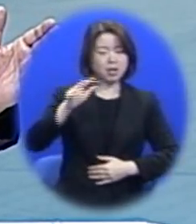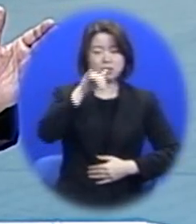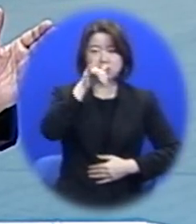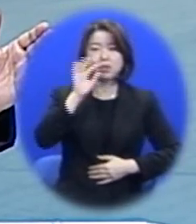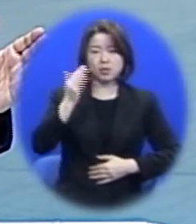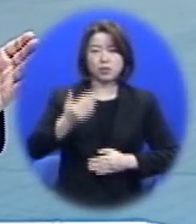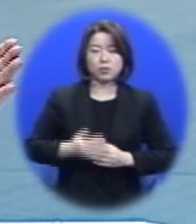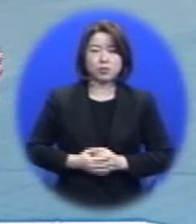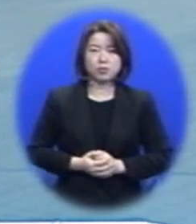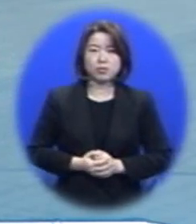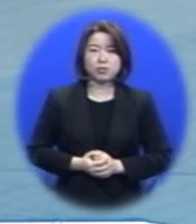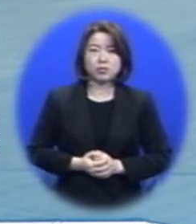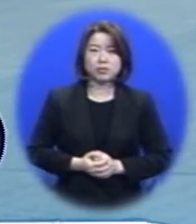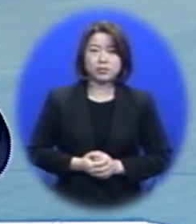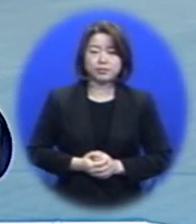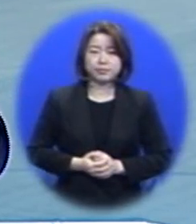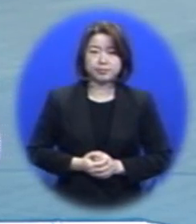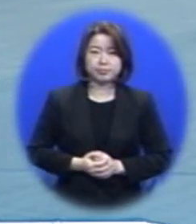것입니다.